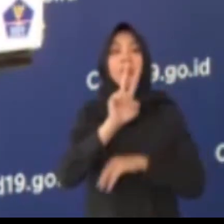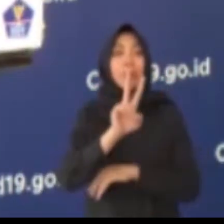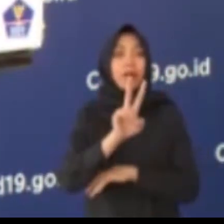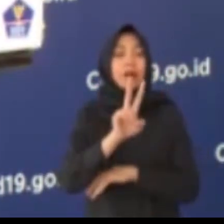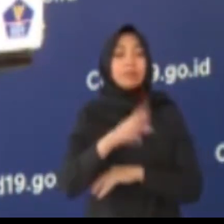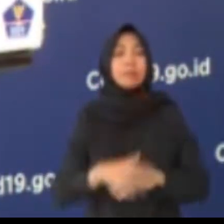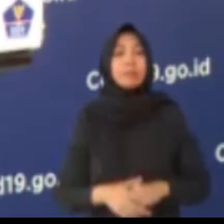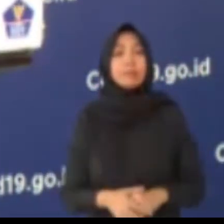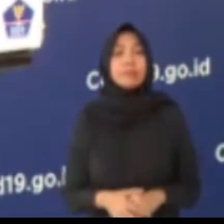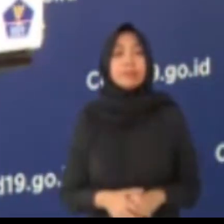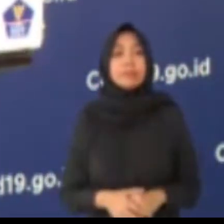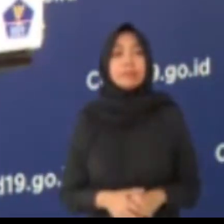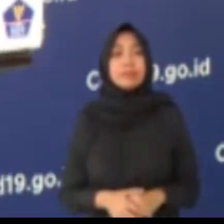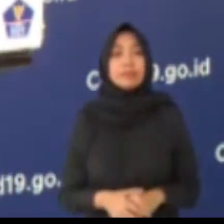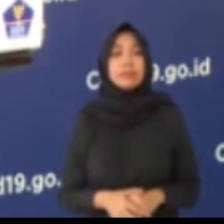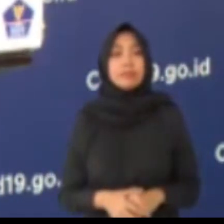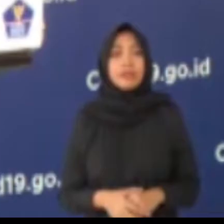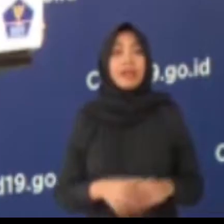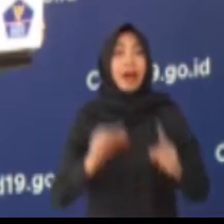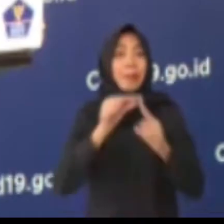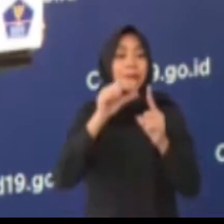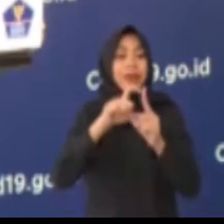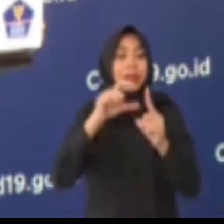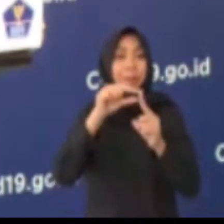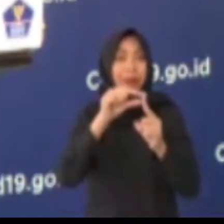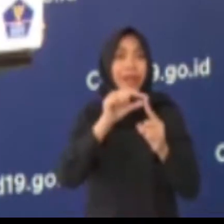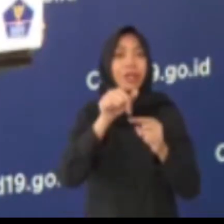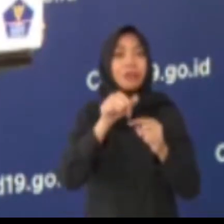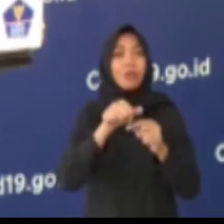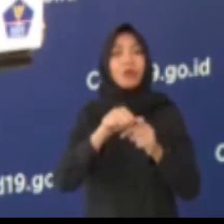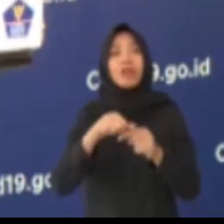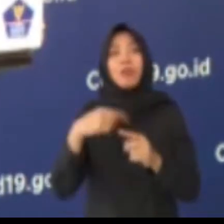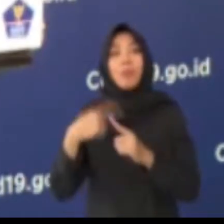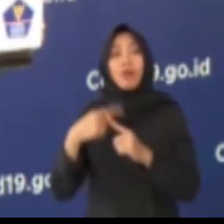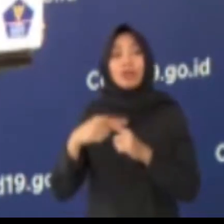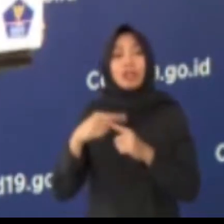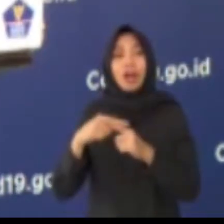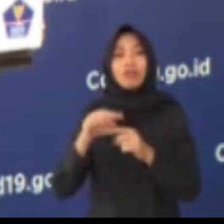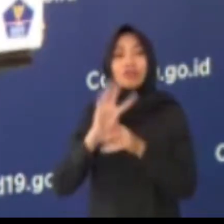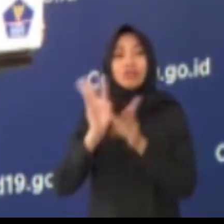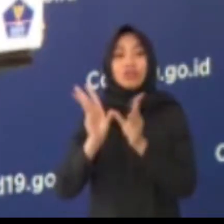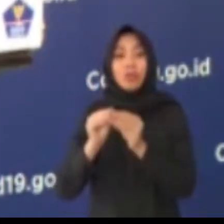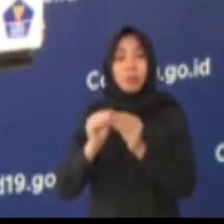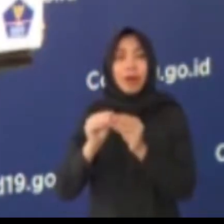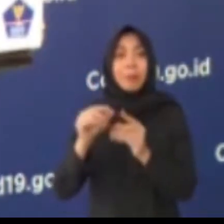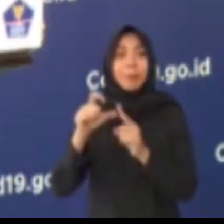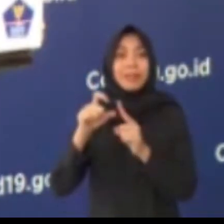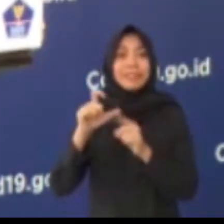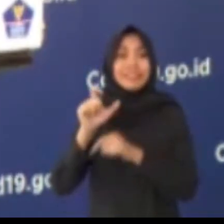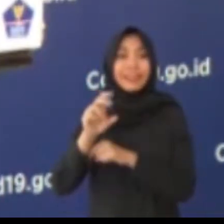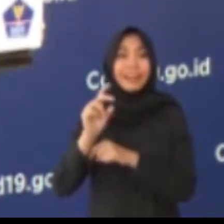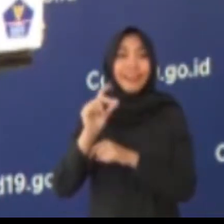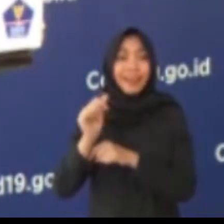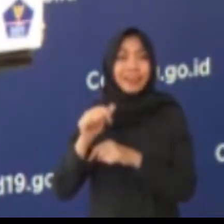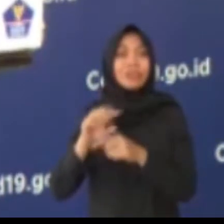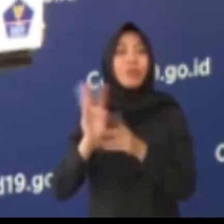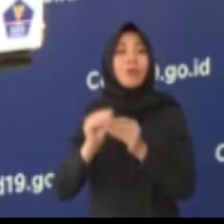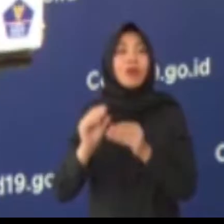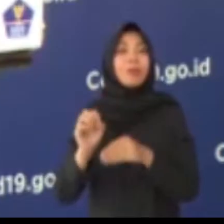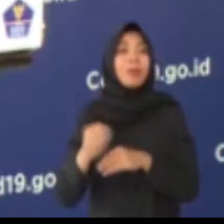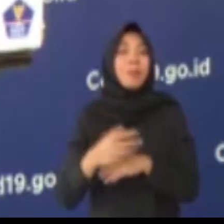Hai sudah terkonfirmasi positif office 19 melalui pemeriksaan PCR real-time